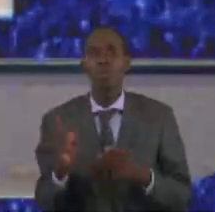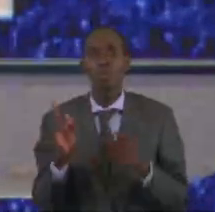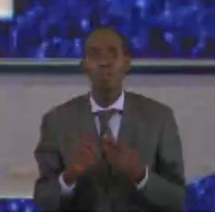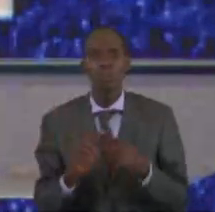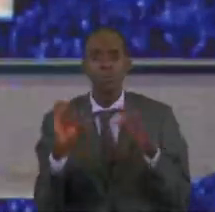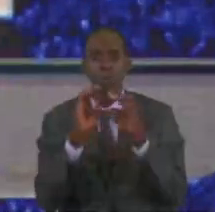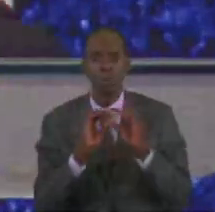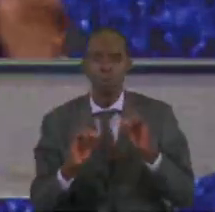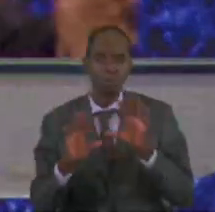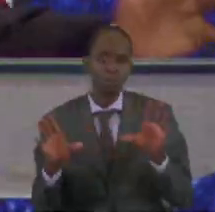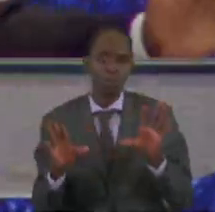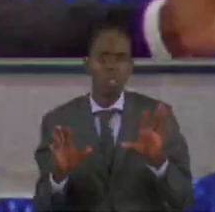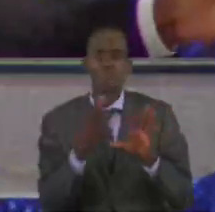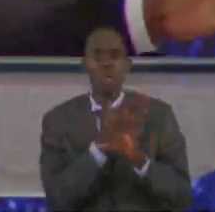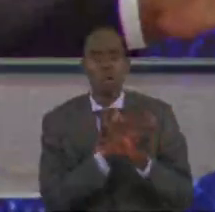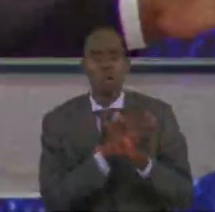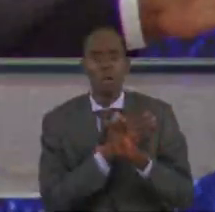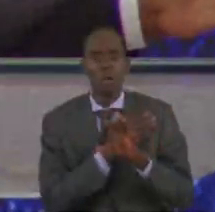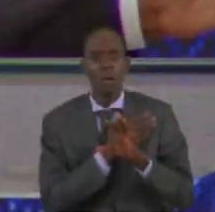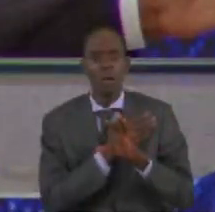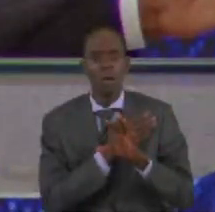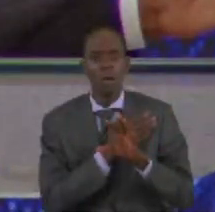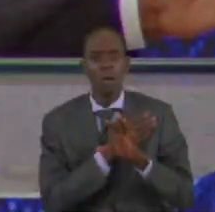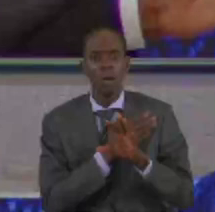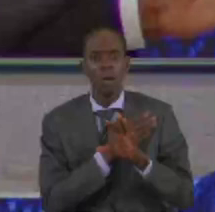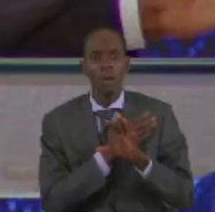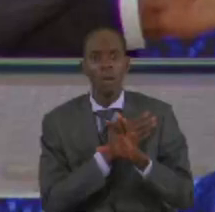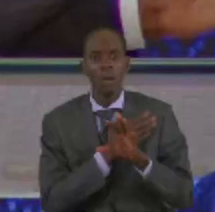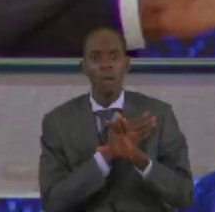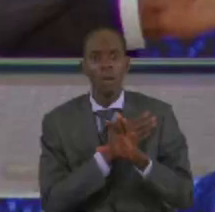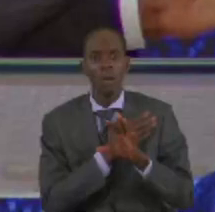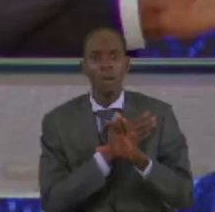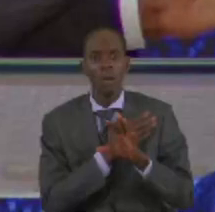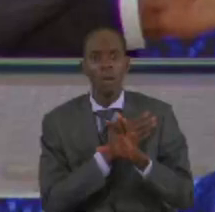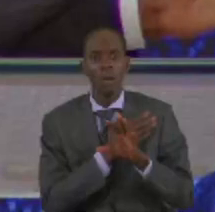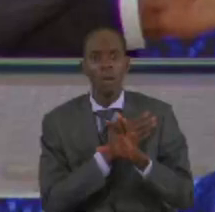rien, en un rien, et ils